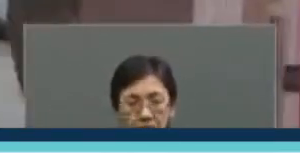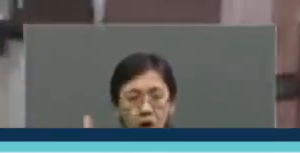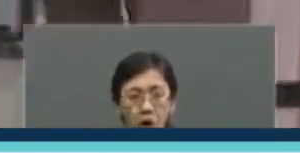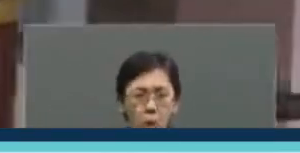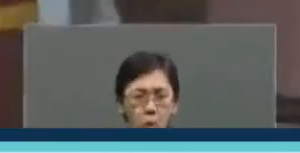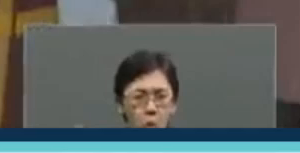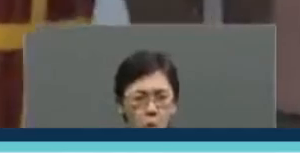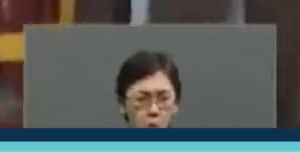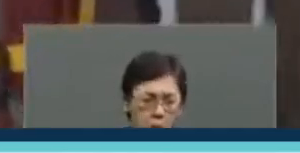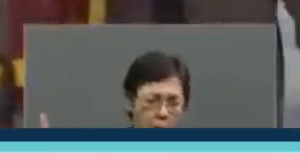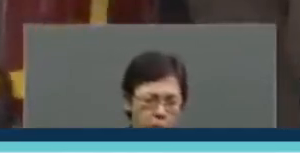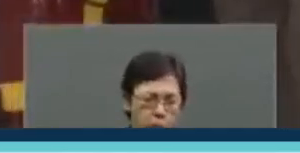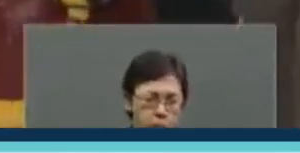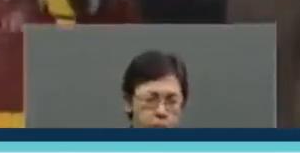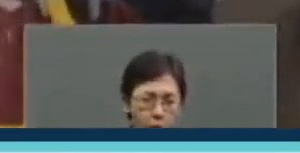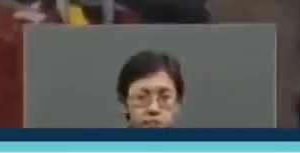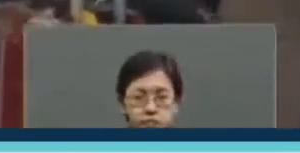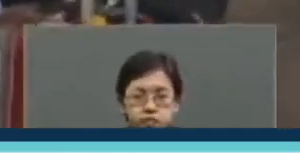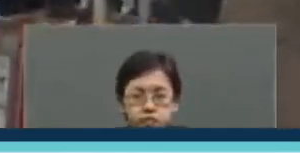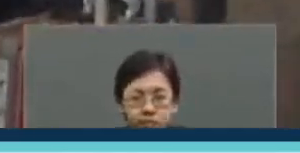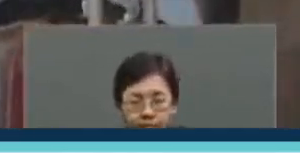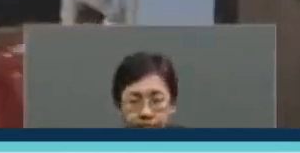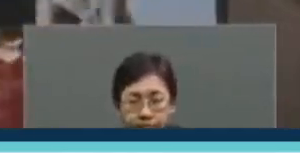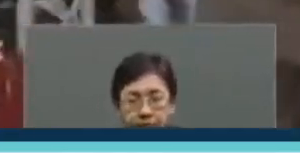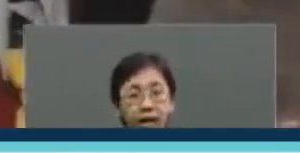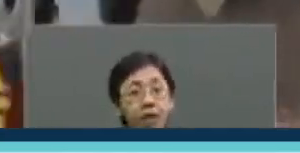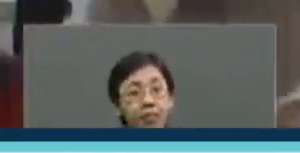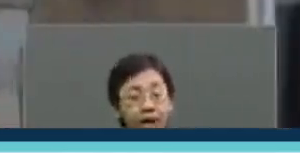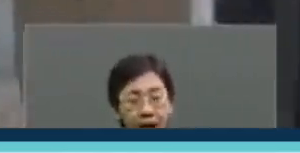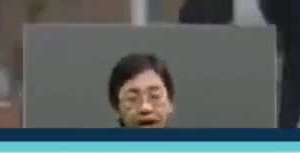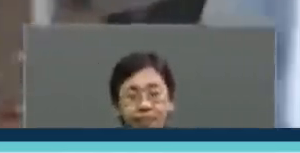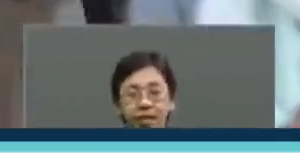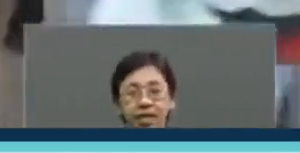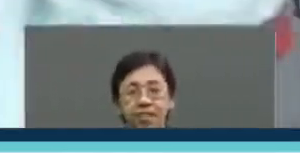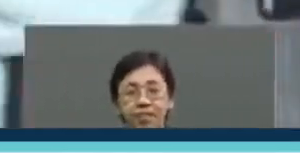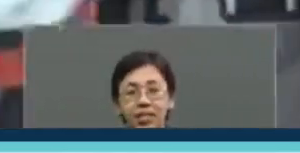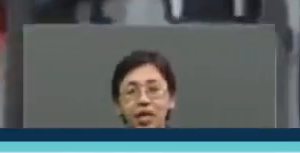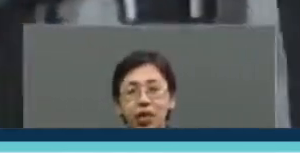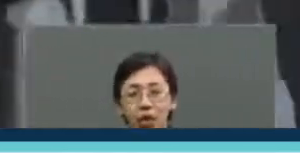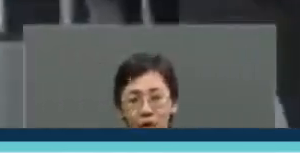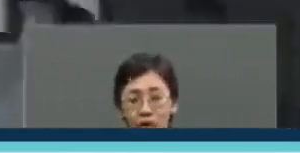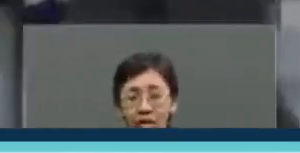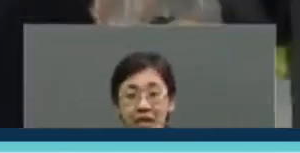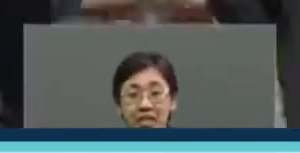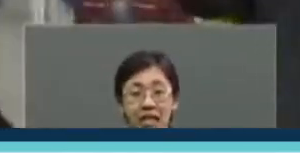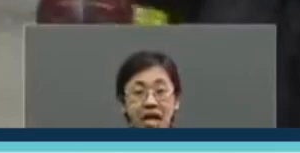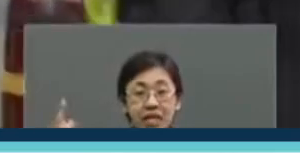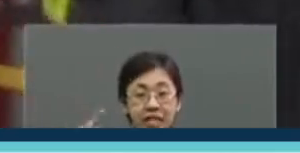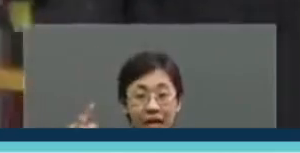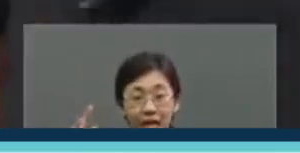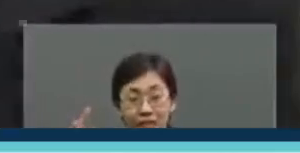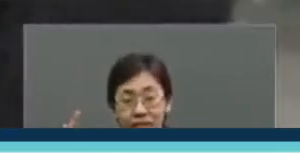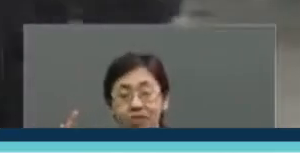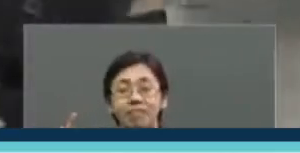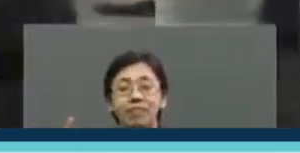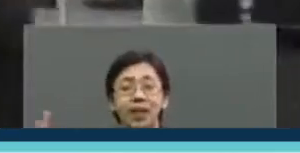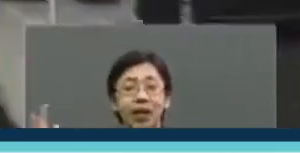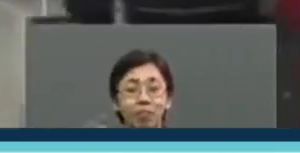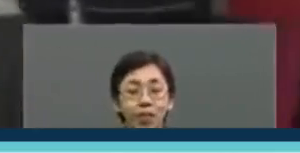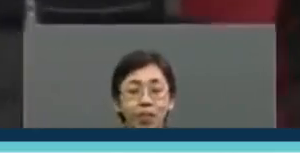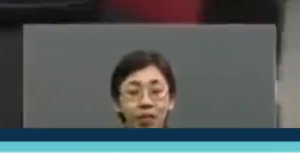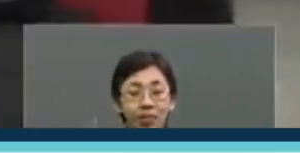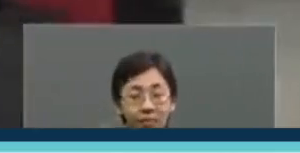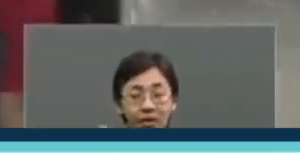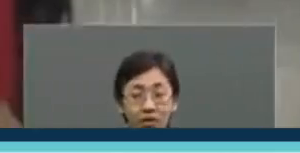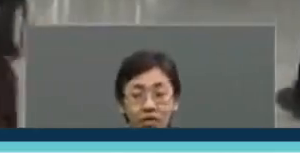กล่าวจะช่วยอำนวยความสะดวกในการเดินทางส่งผลดีต่อการท่องเที่ยวระหว่างชาวไทยและชาวจีนอย่างมากโดยจะนำไปสู่การเพิ่มเที่ยวบิน